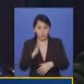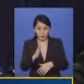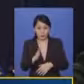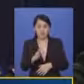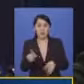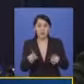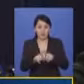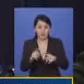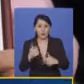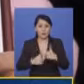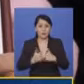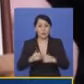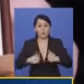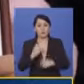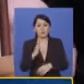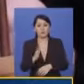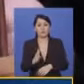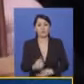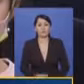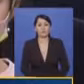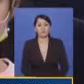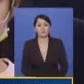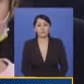сынды конкурстарда бақ сынауға тырысамын.